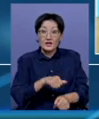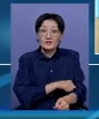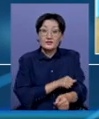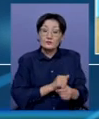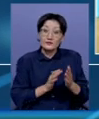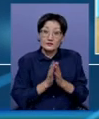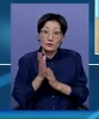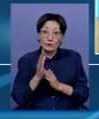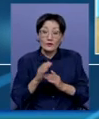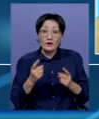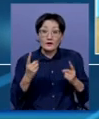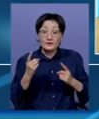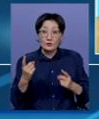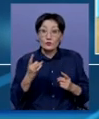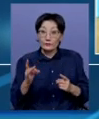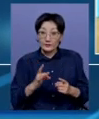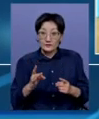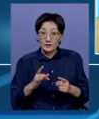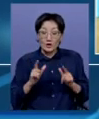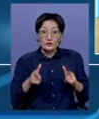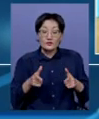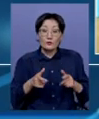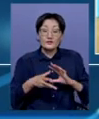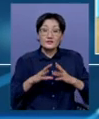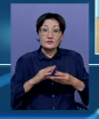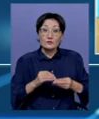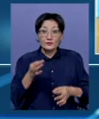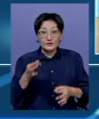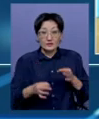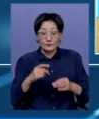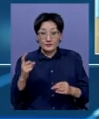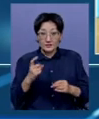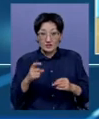наркотические средства в особо крупном размере. Согласно заключению